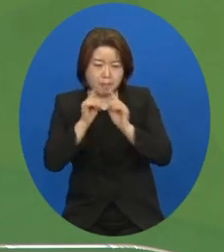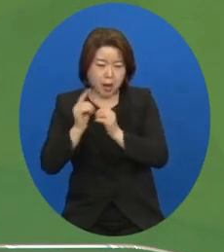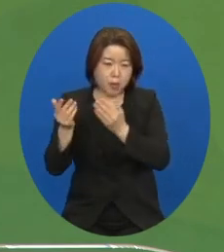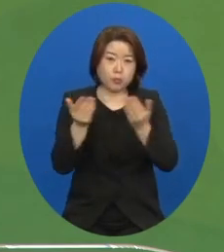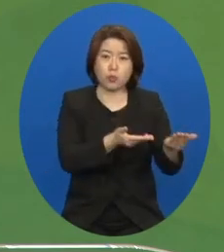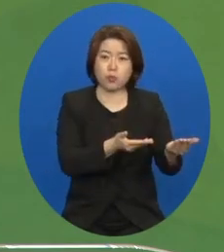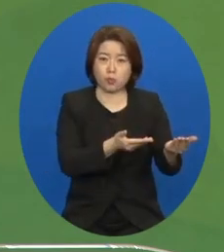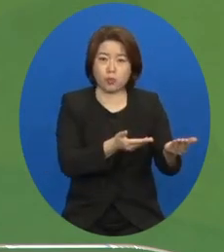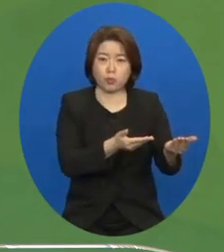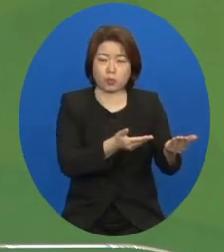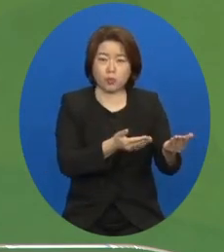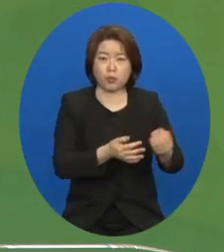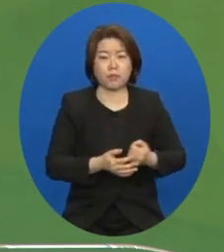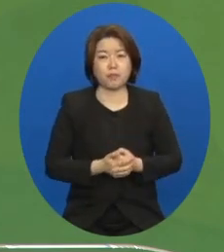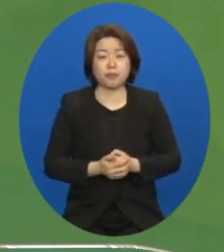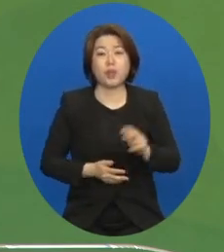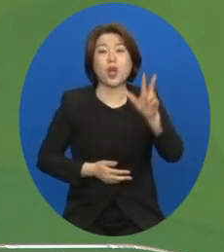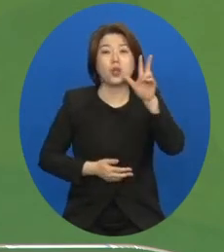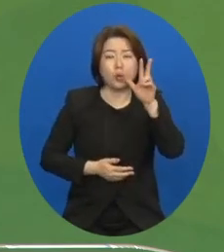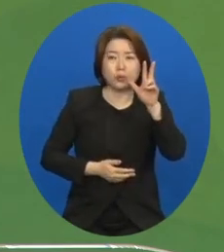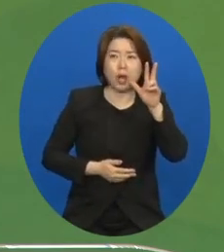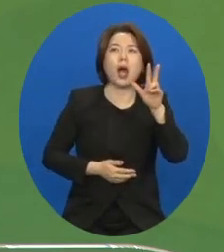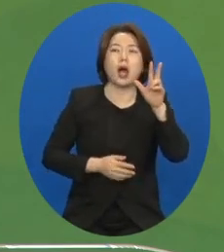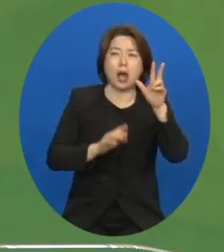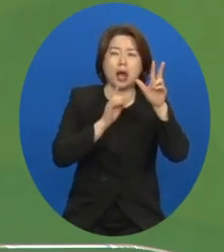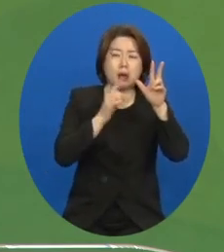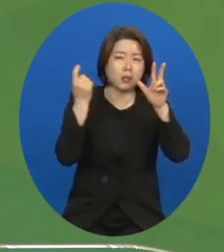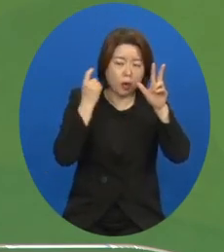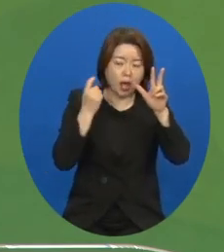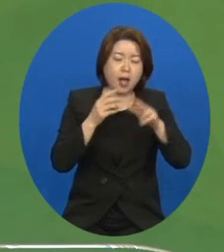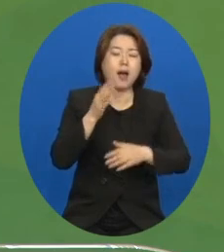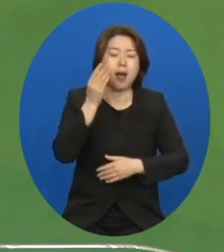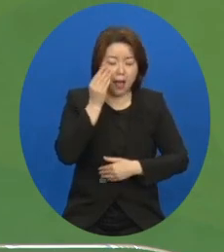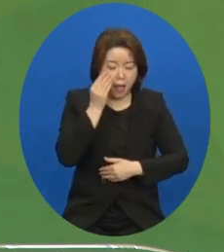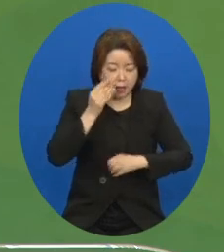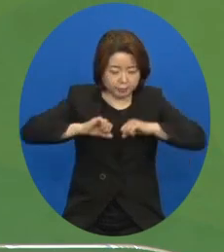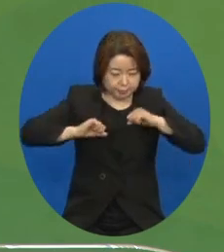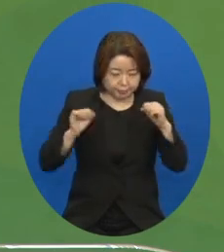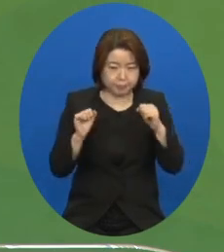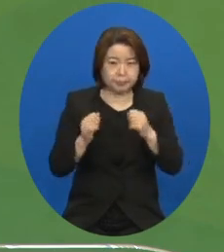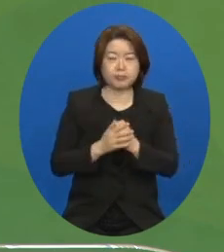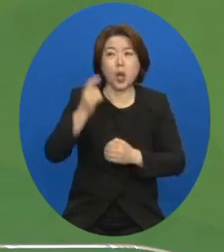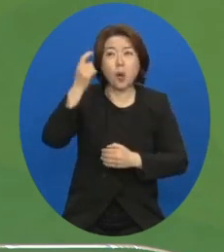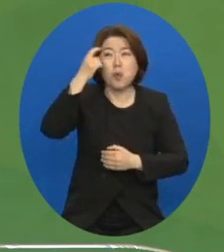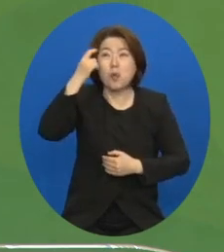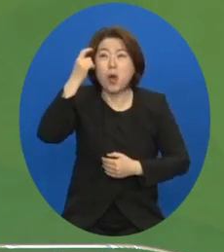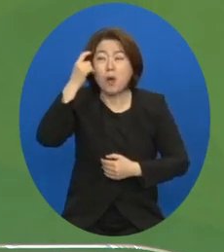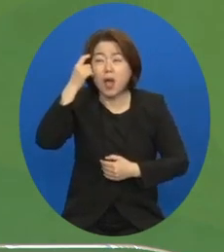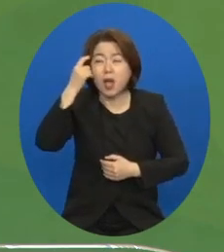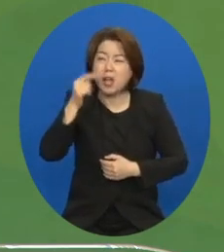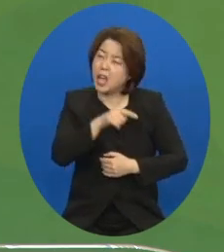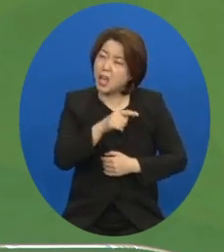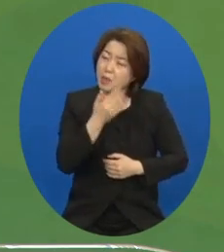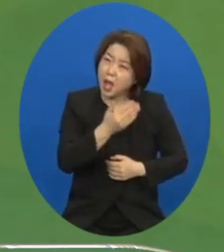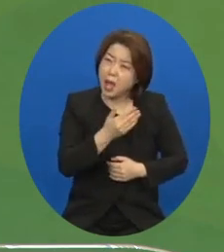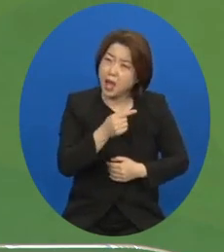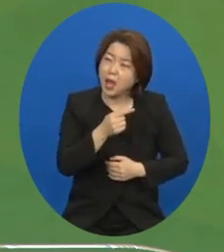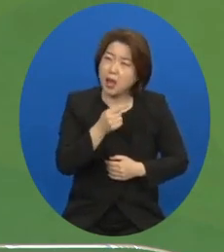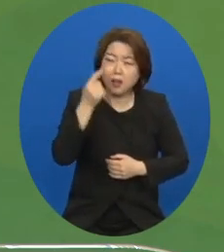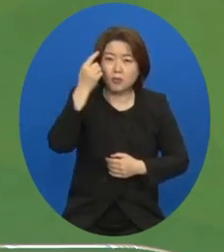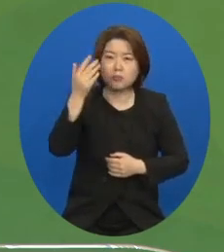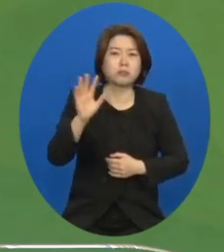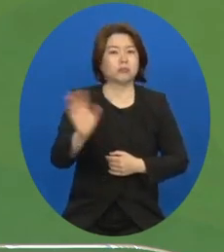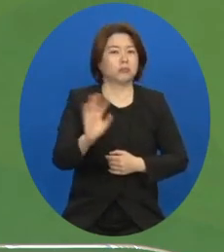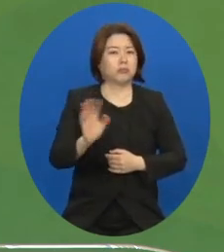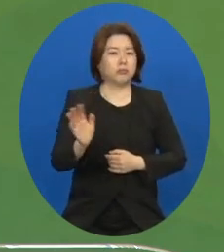말씀하세요. 여호수아는 그대로 합니다. 왜 해야 되나요? 이렇게까지 해야 되나요?